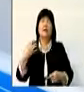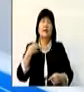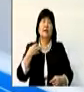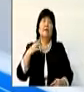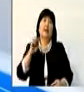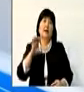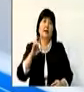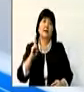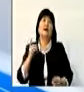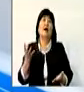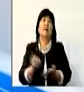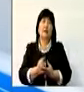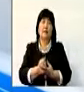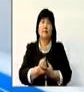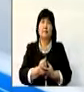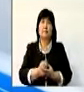анықталды.